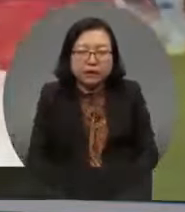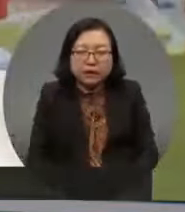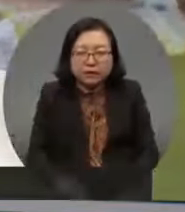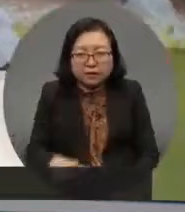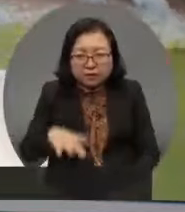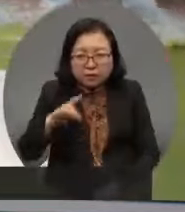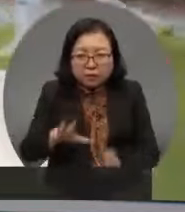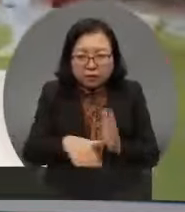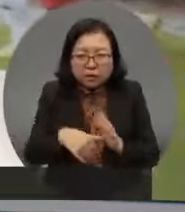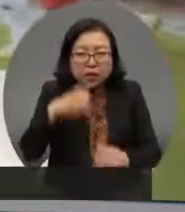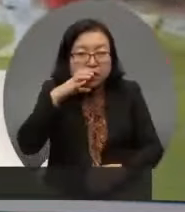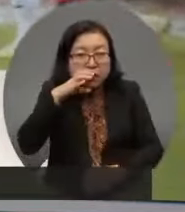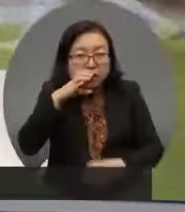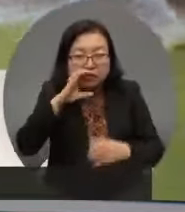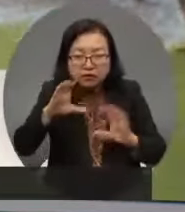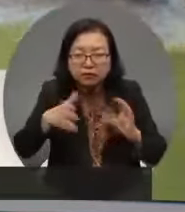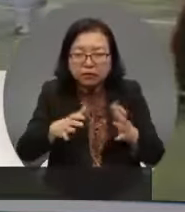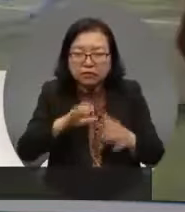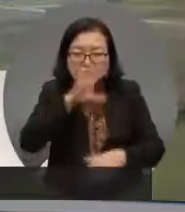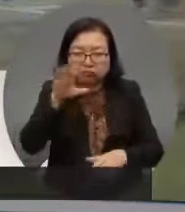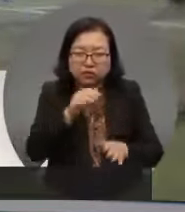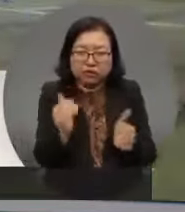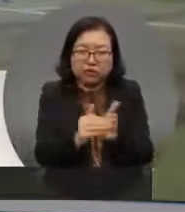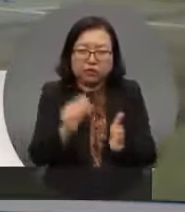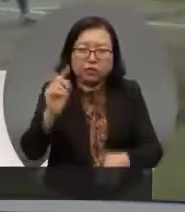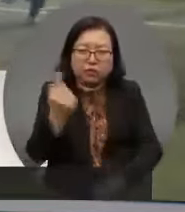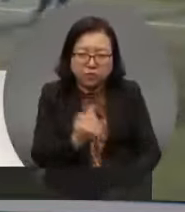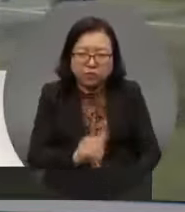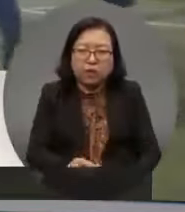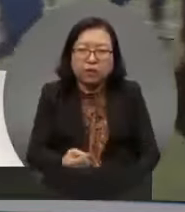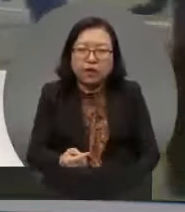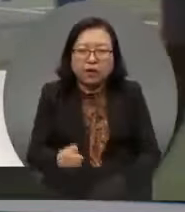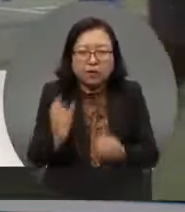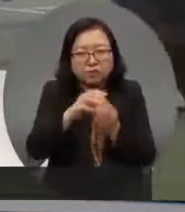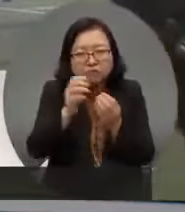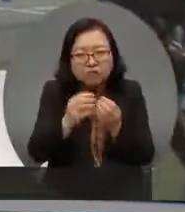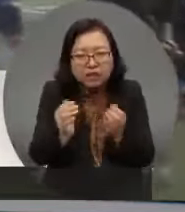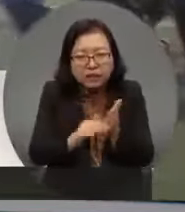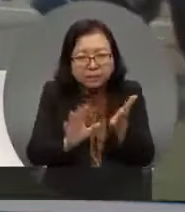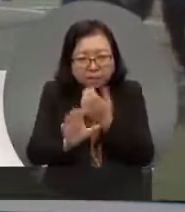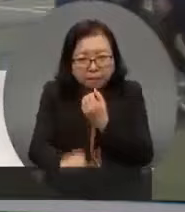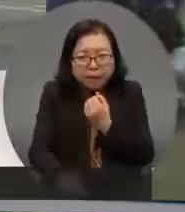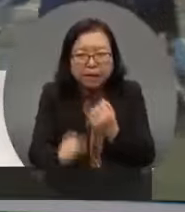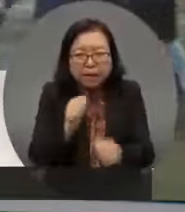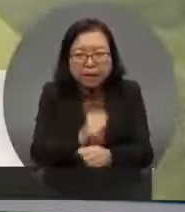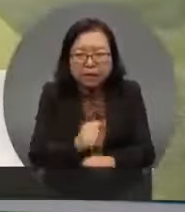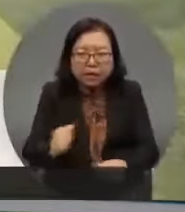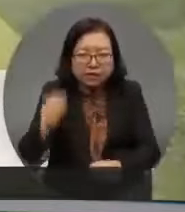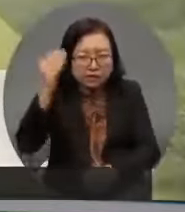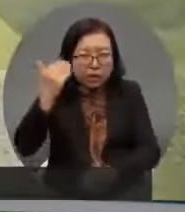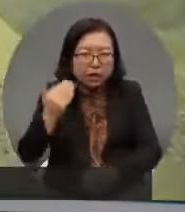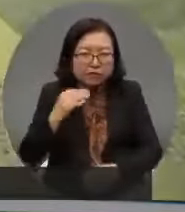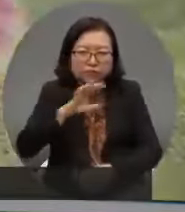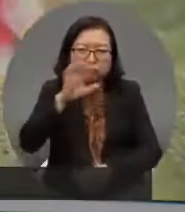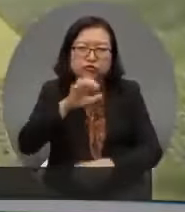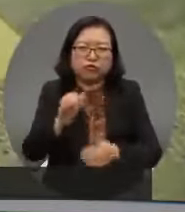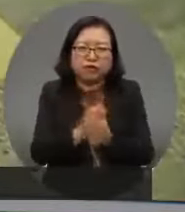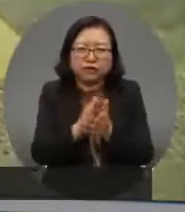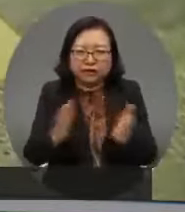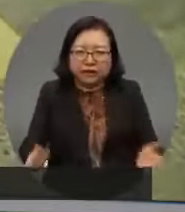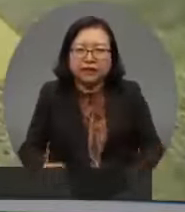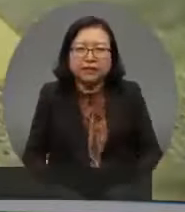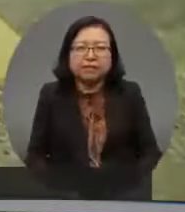태국 방콕에서 전지훈련을 마치고 돌아온 뒤 설 연휴를 보내자마자 국내에서 훈련을 시작했습니다. 이승준